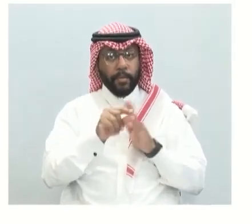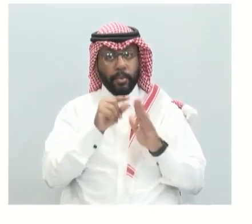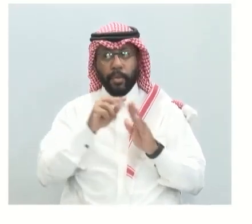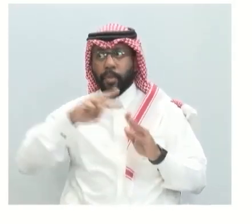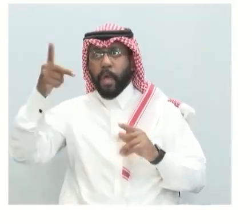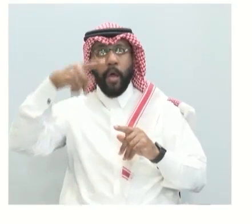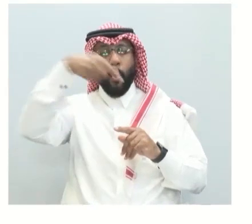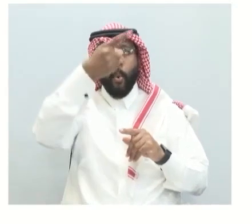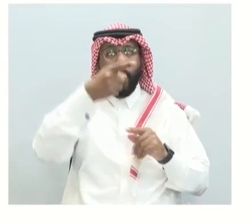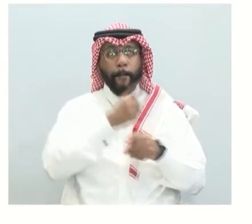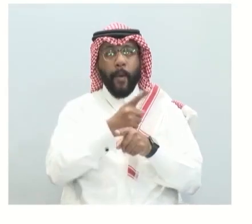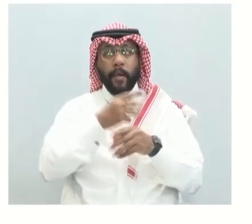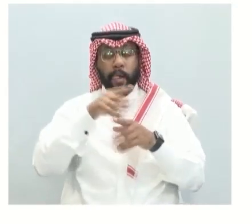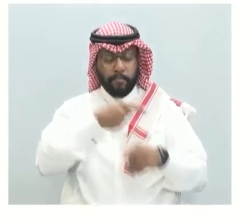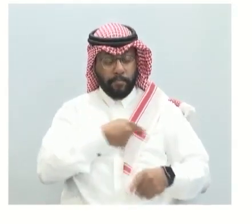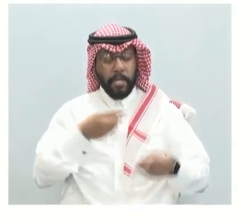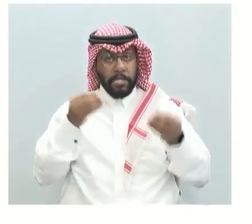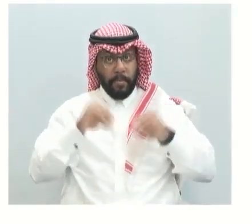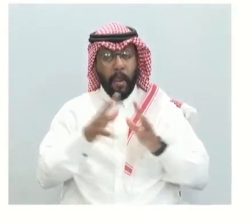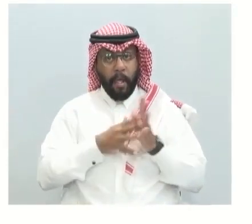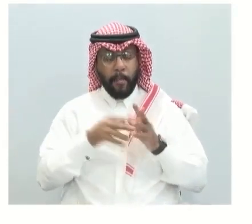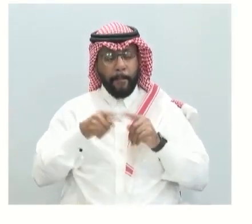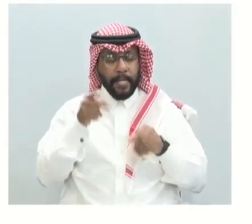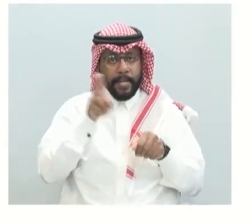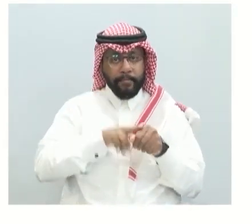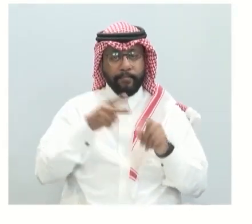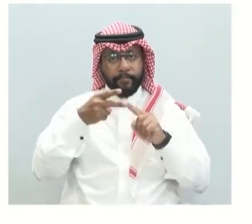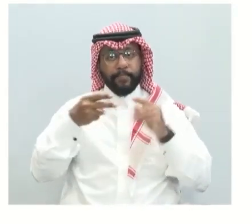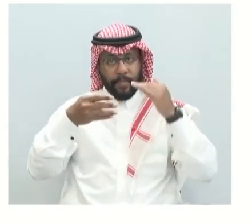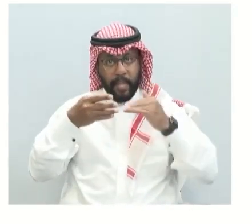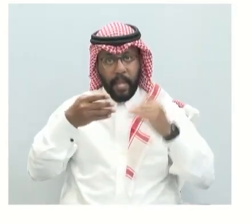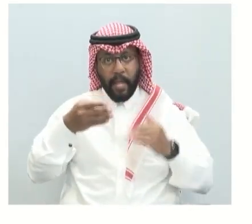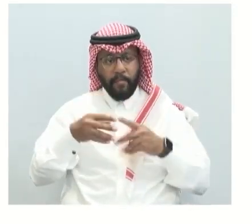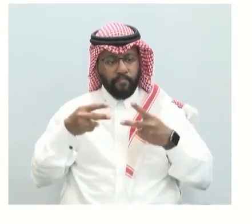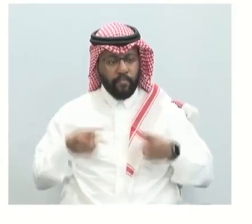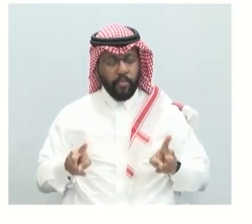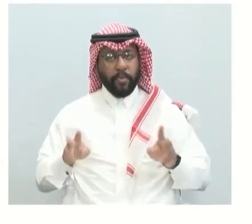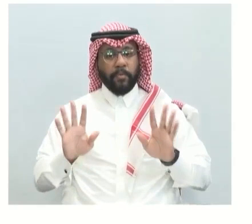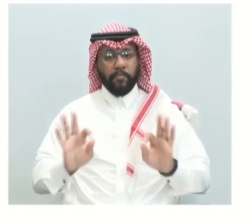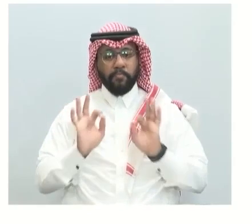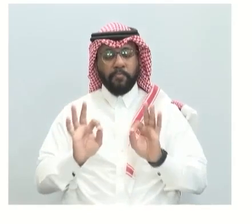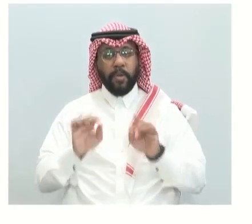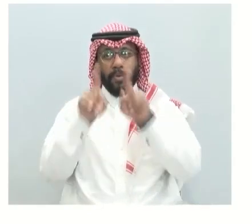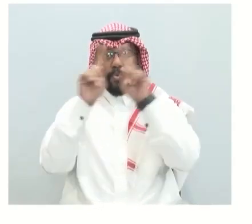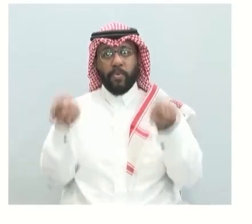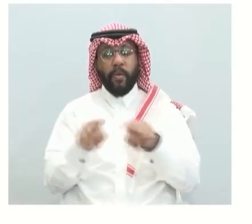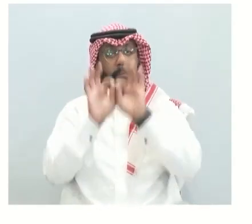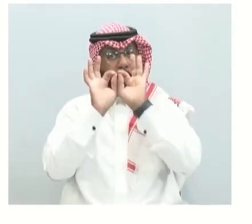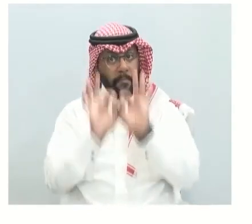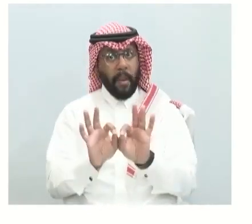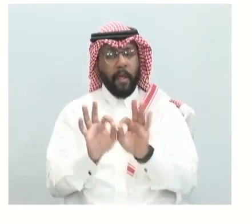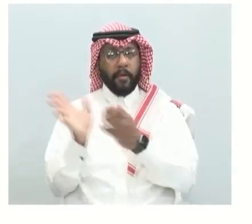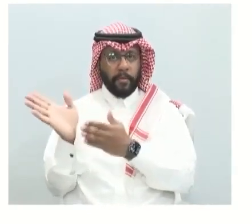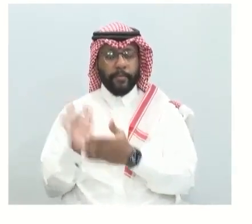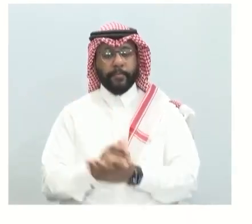اصدقائي ومعلمي وبعدها اقوم بالضغط على متابعه فبعدها ابدا اكون جاهزه باستخدام برنامج مايكروسوفت